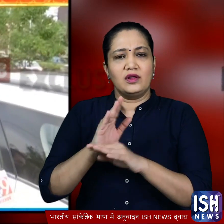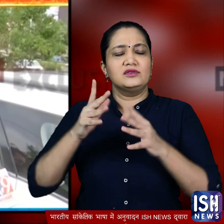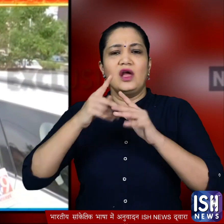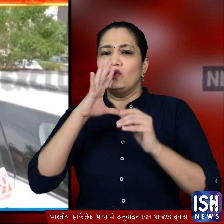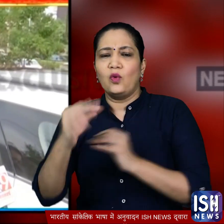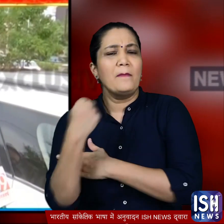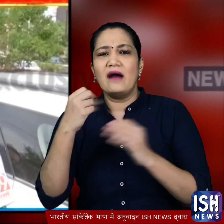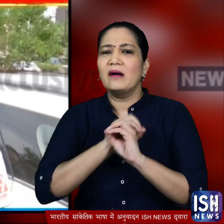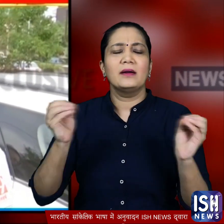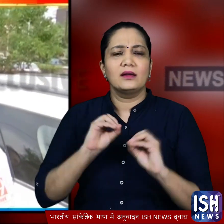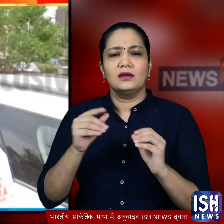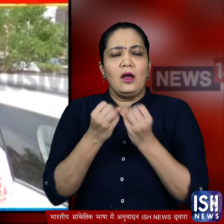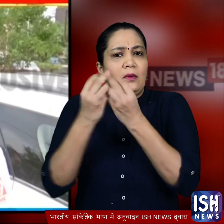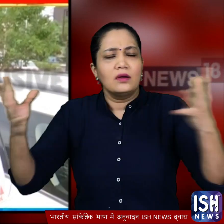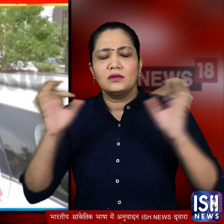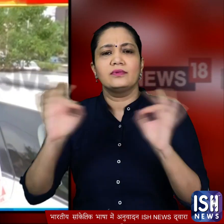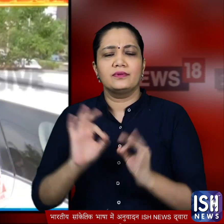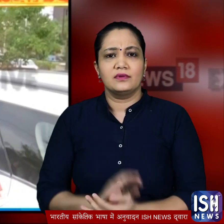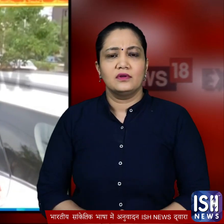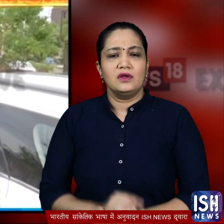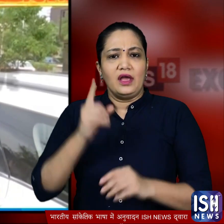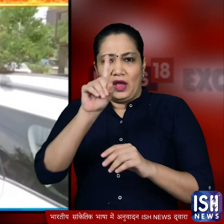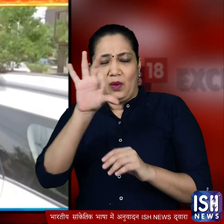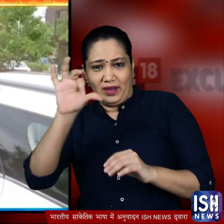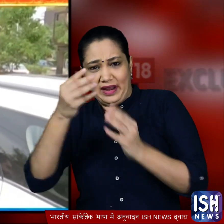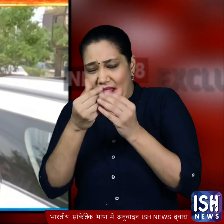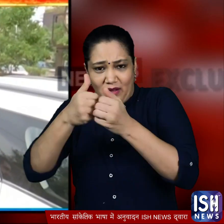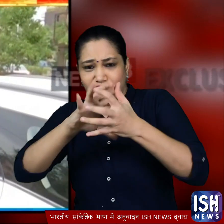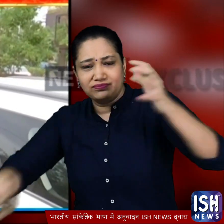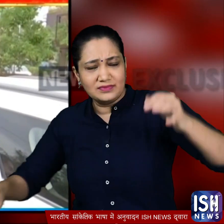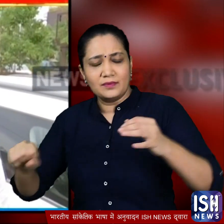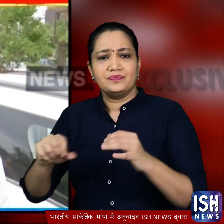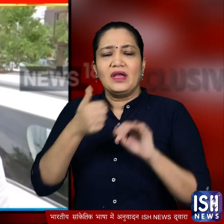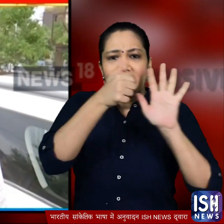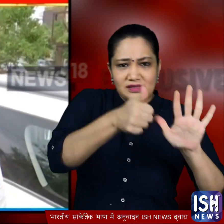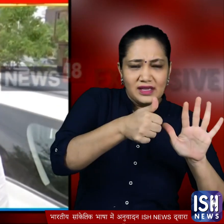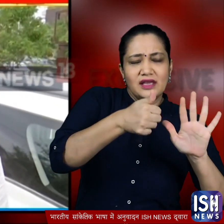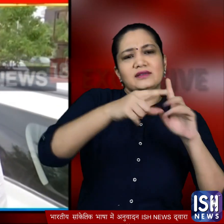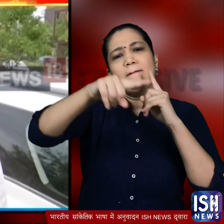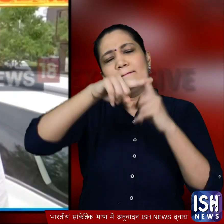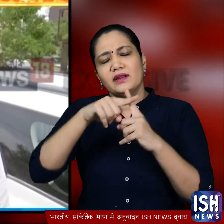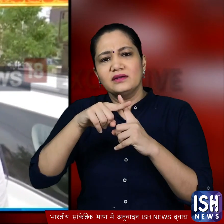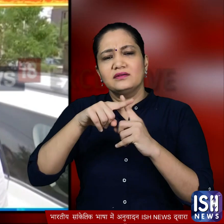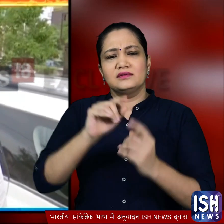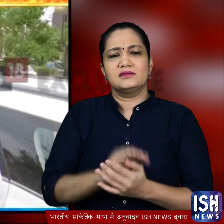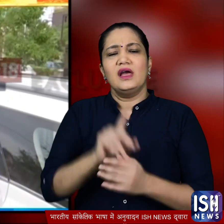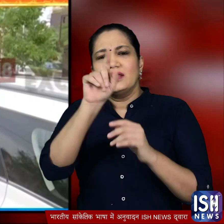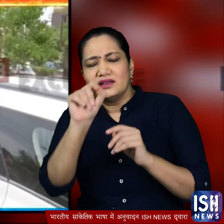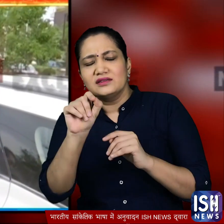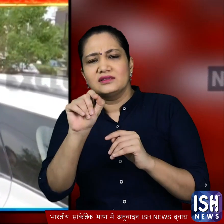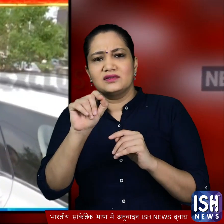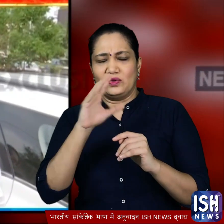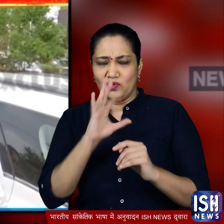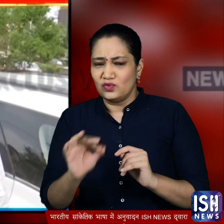नहीं, उसमें से 19 निकल गए थे, तो 6 + 10